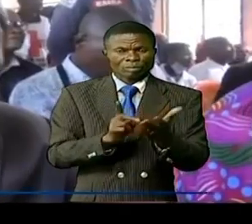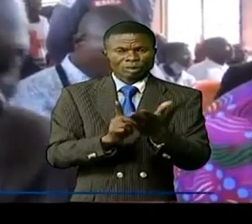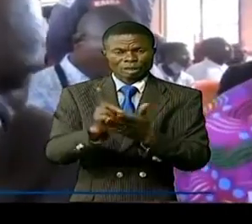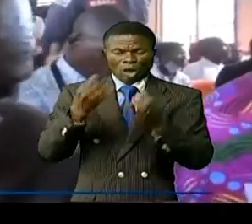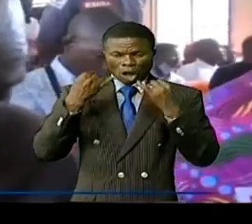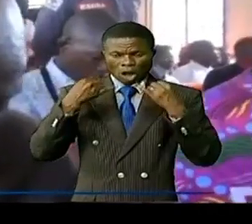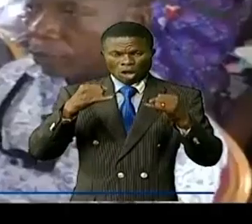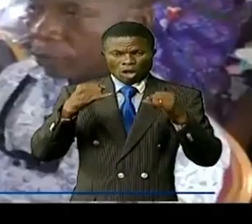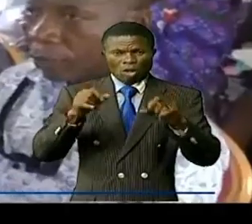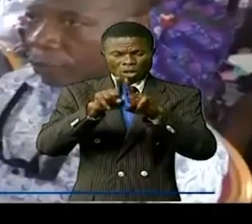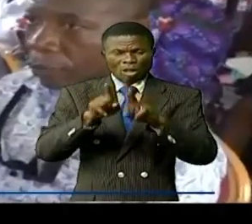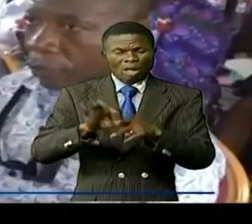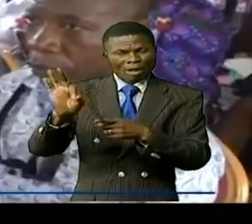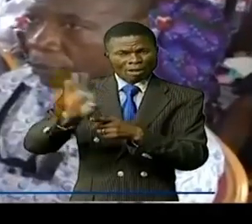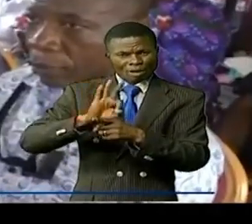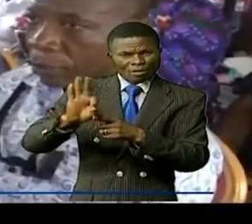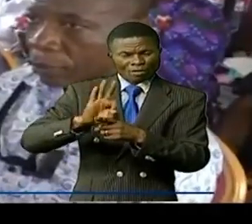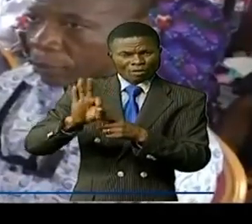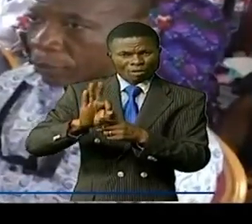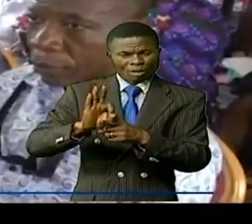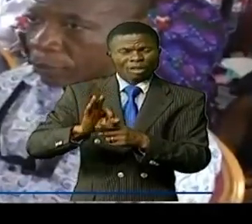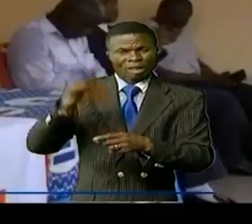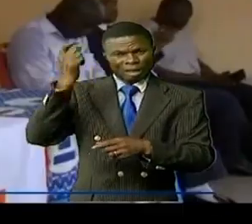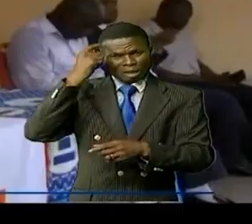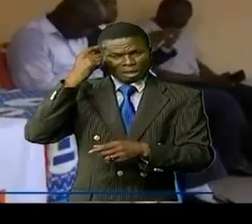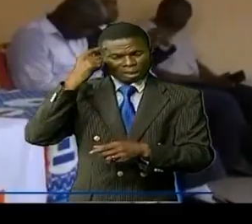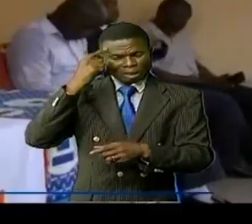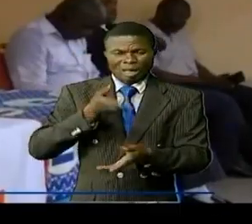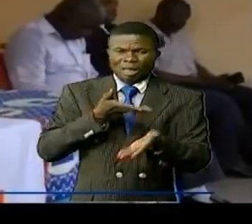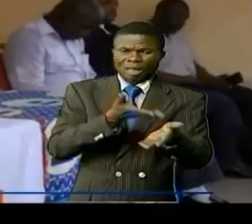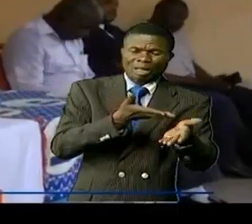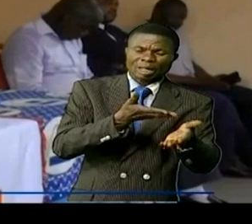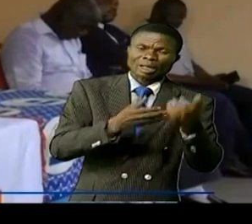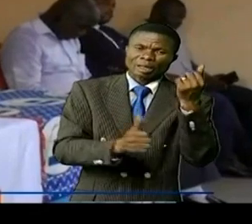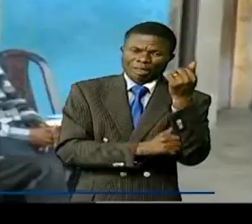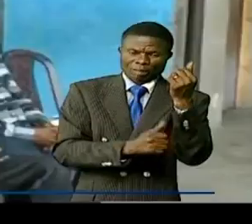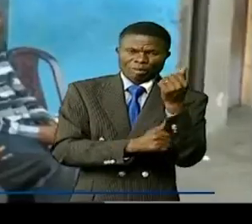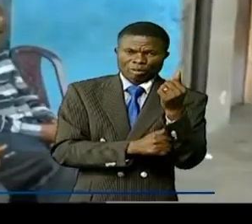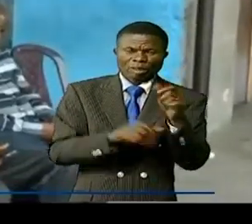l'information et à la formation, ainsi que le devoir de secourir les personnes,